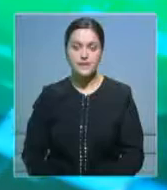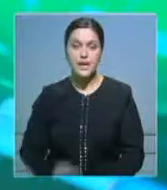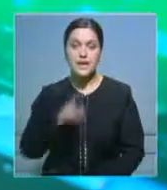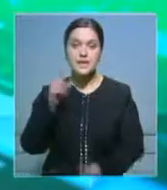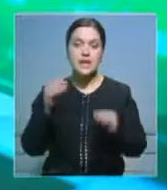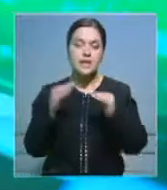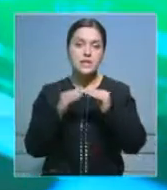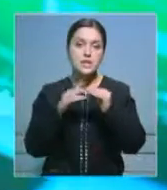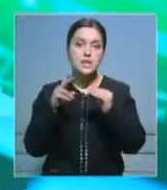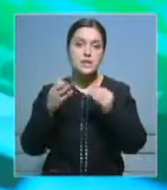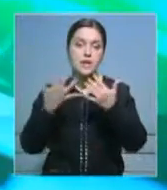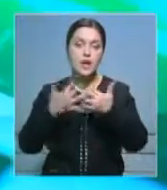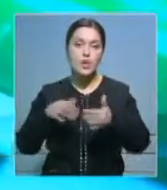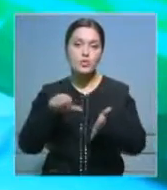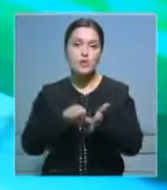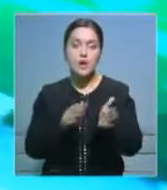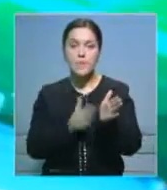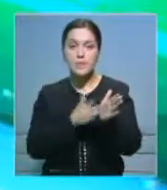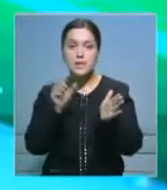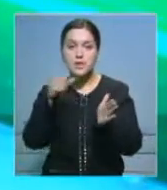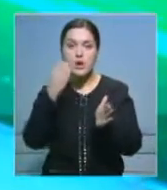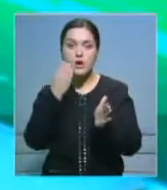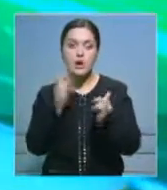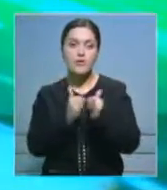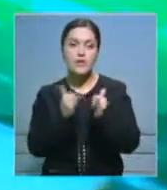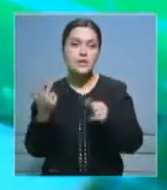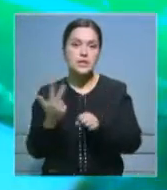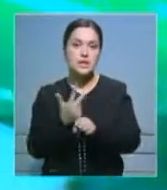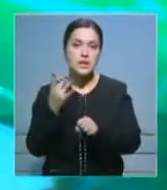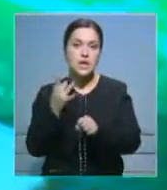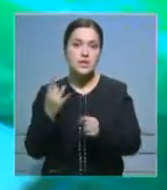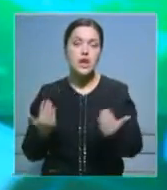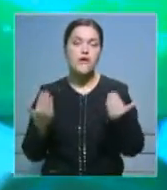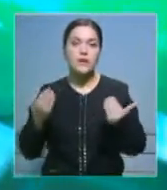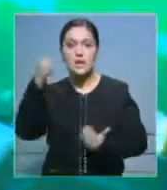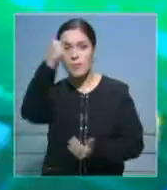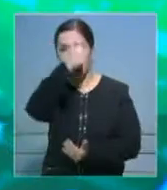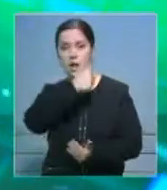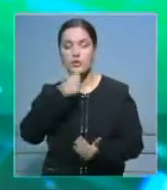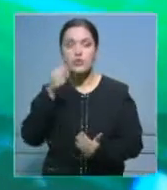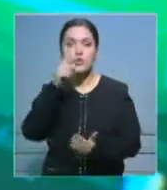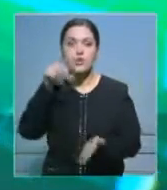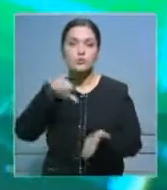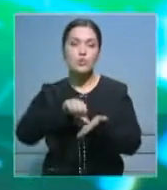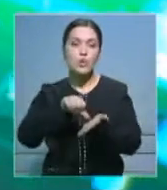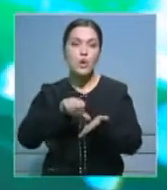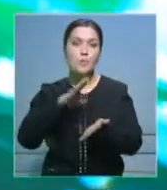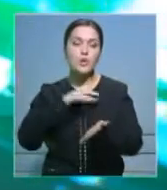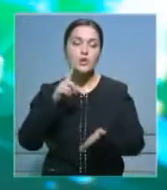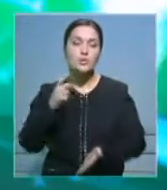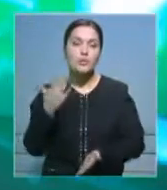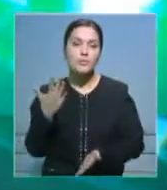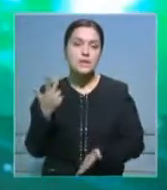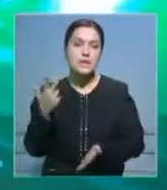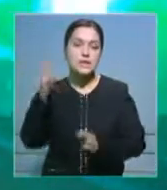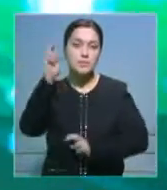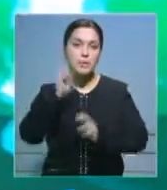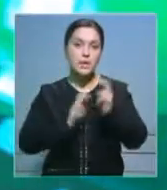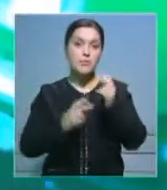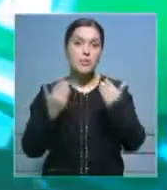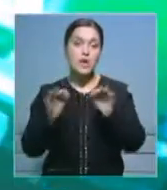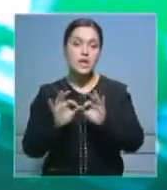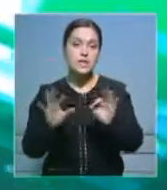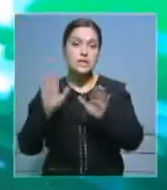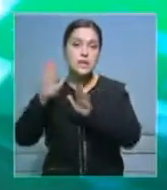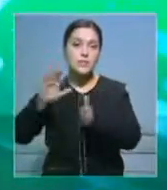За 10 лет количество участников премии «Алтын-Сапа» выросло в 3 раза. В этом году за звание лучших боролись 153 предприятия. Об этом